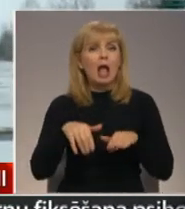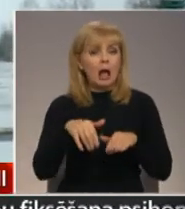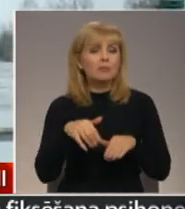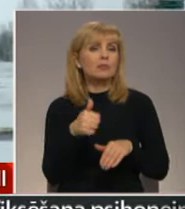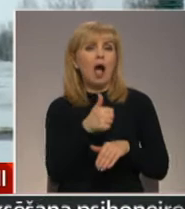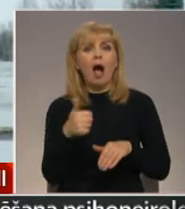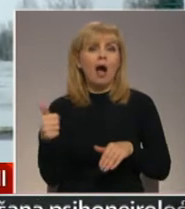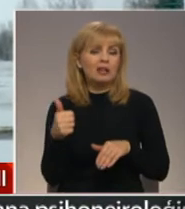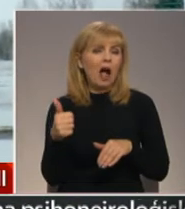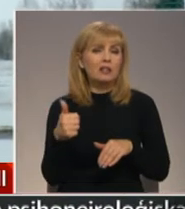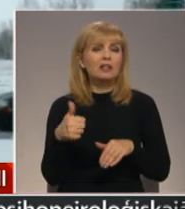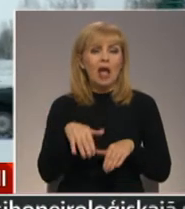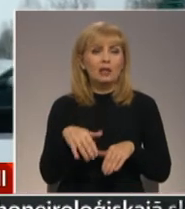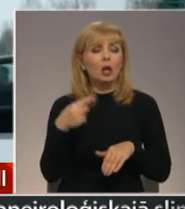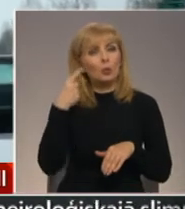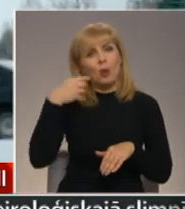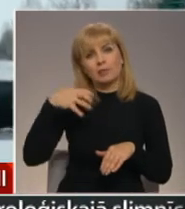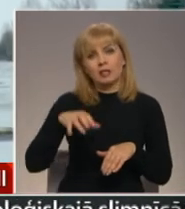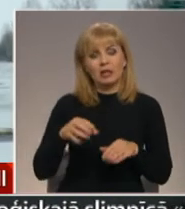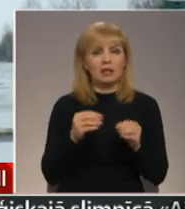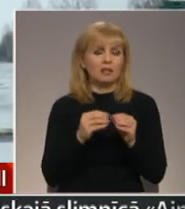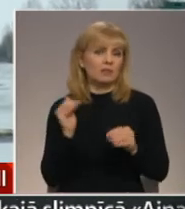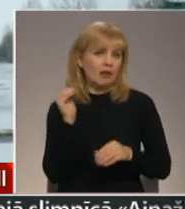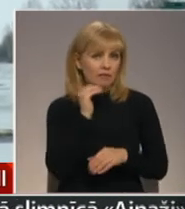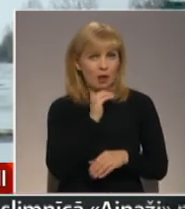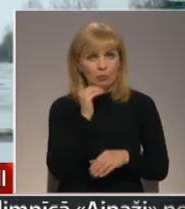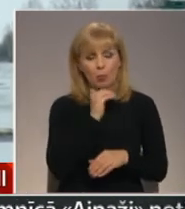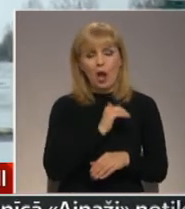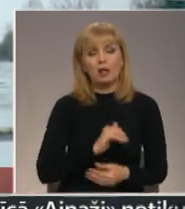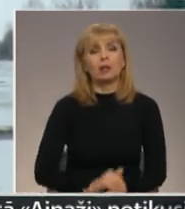6. Februārī. Sandra Lētāne, Andris Pāns, TV Spektrs.